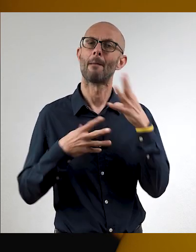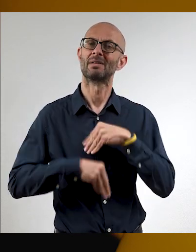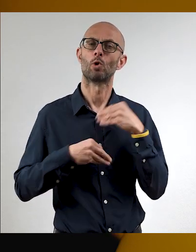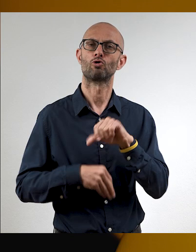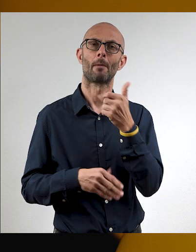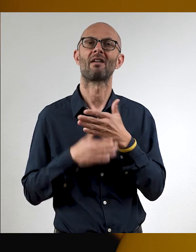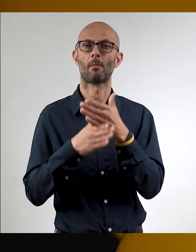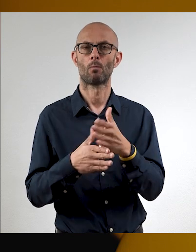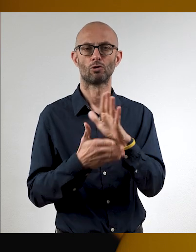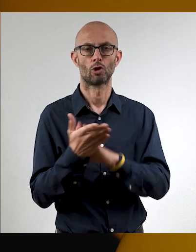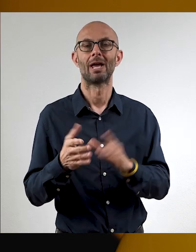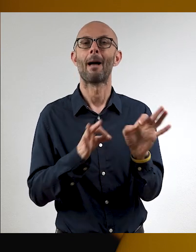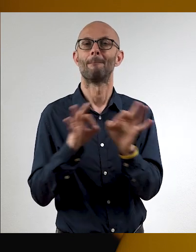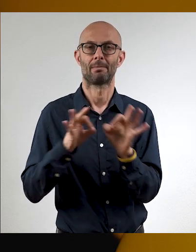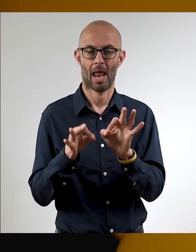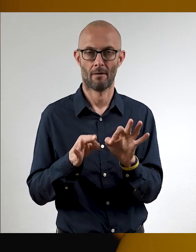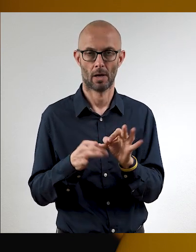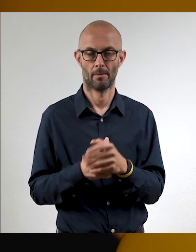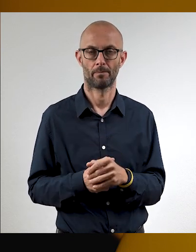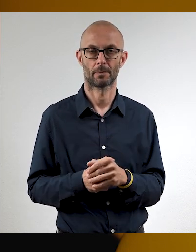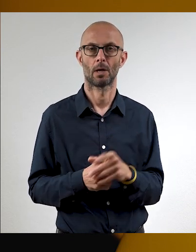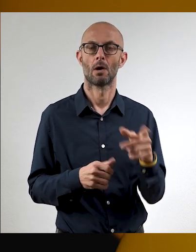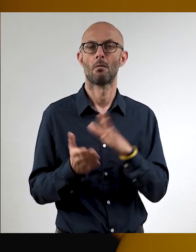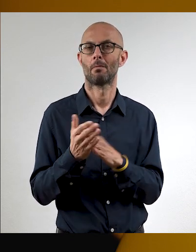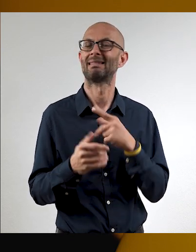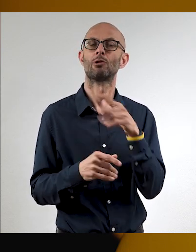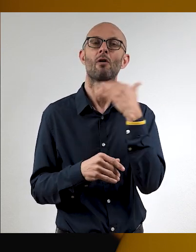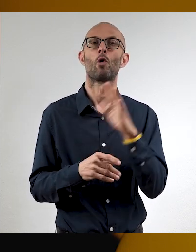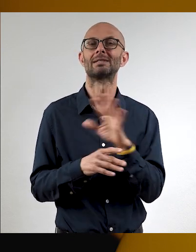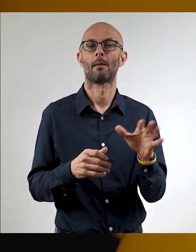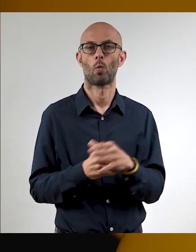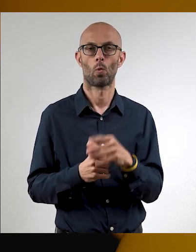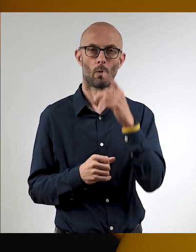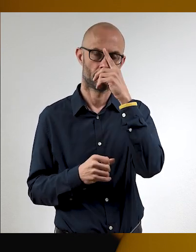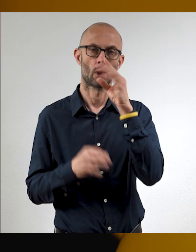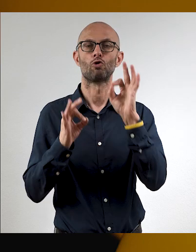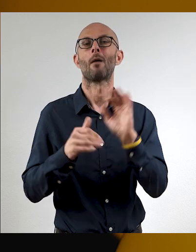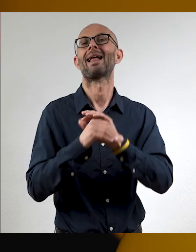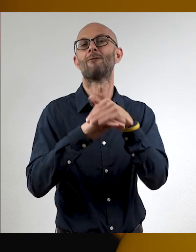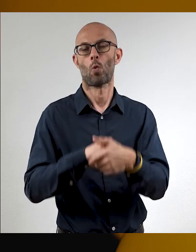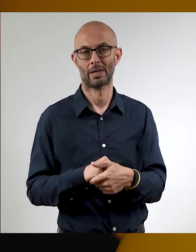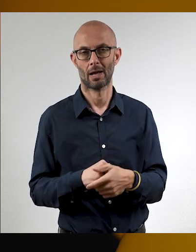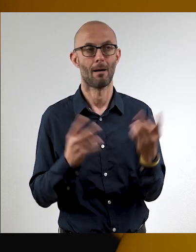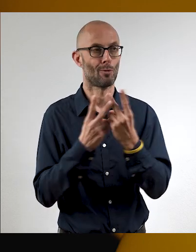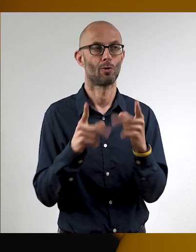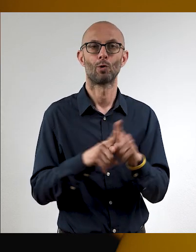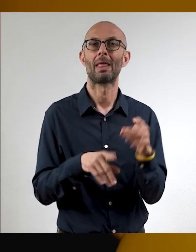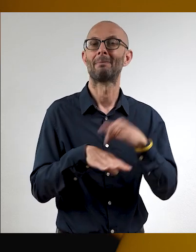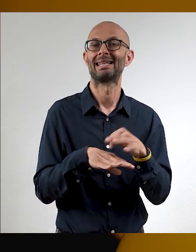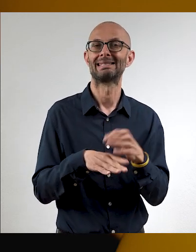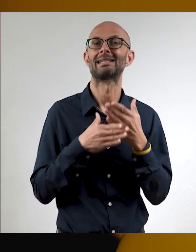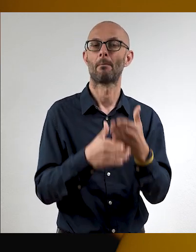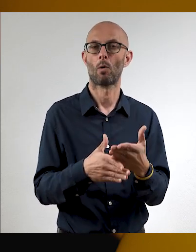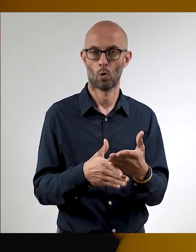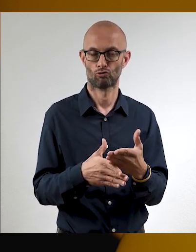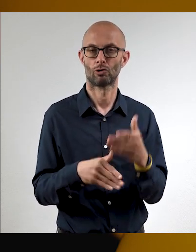Psihološka prva pomoč se začne s pripravo. Se pravi, ni dovolj samo dobra volja. Podobno, kar medicinski